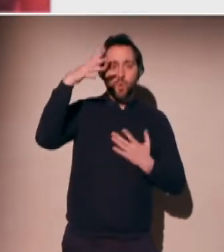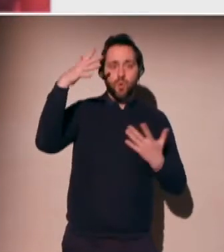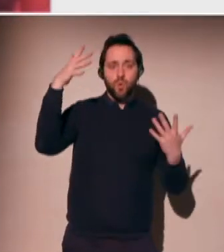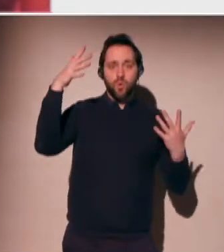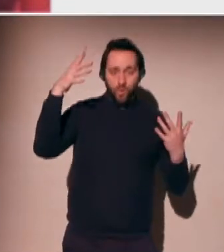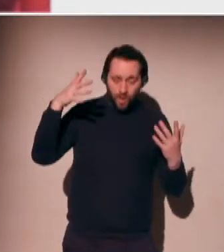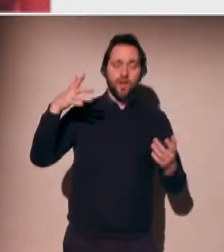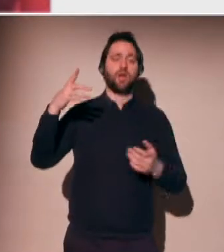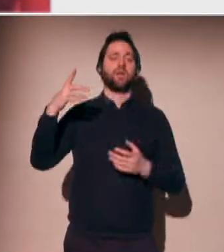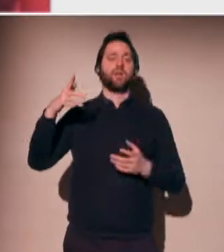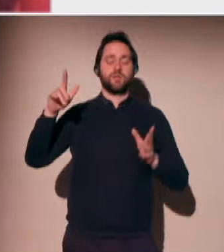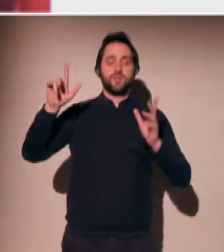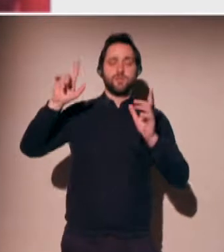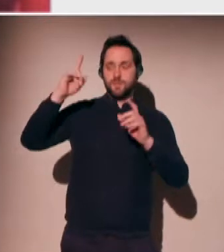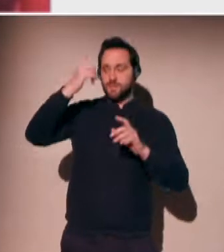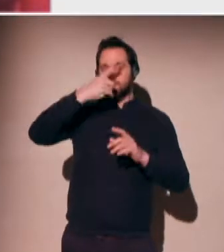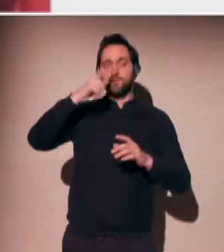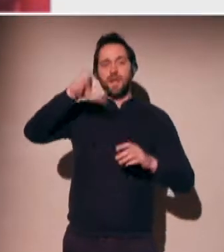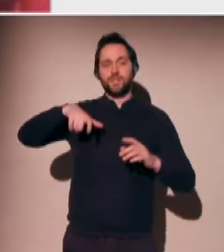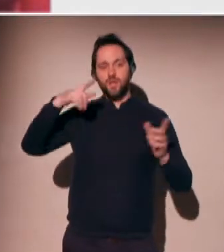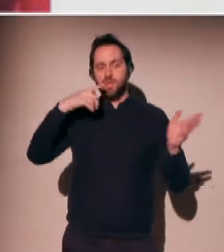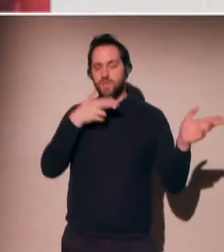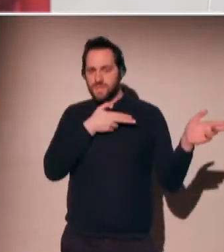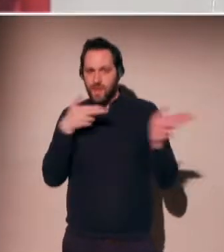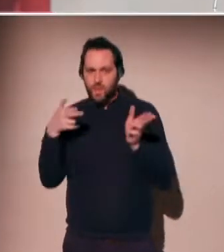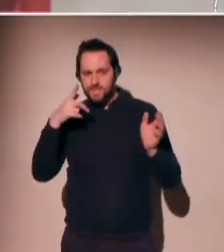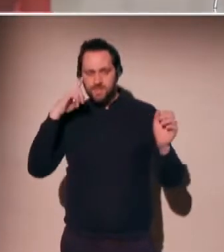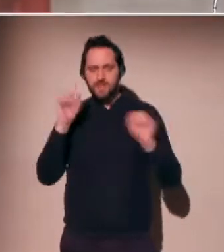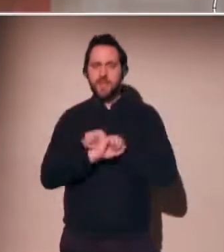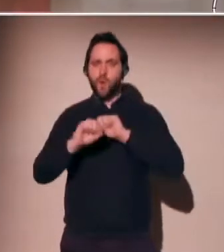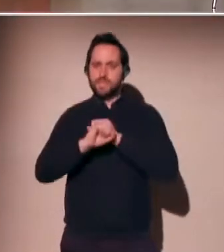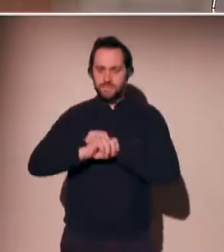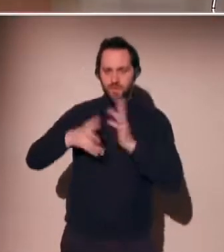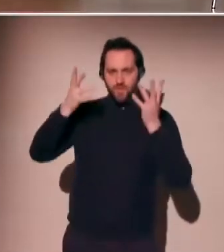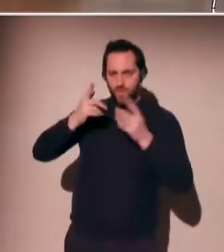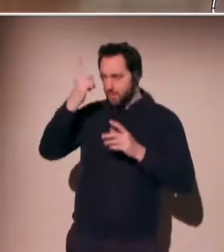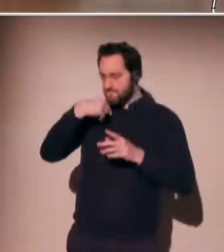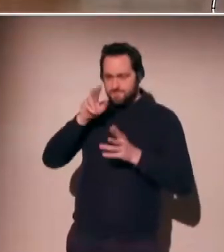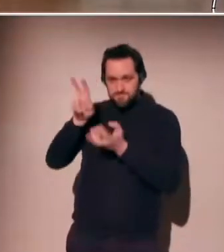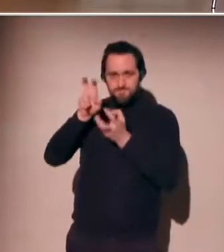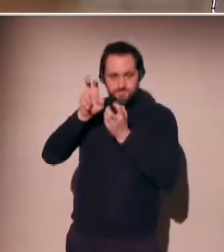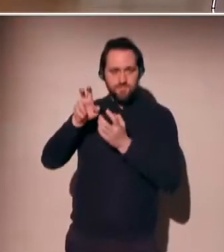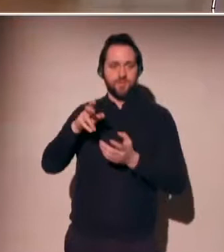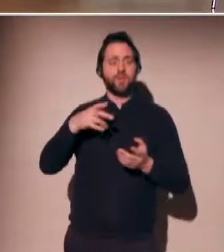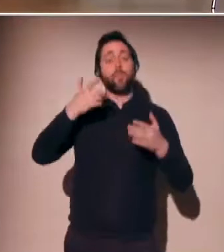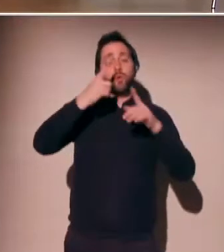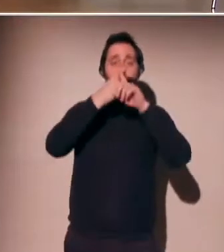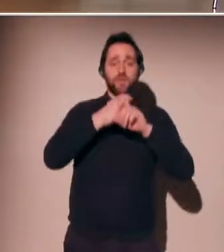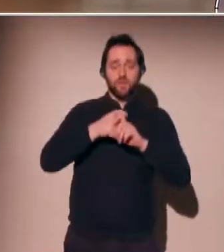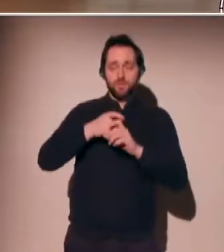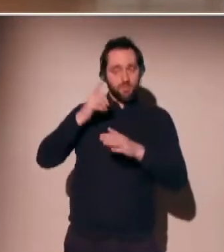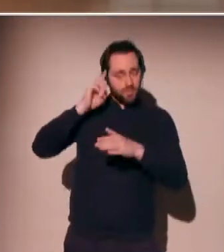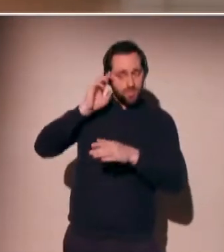vraiment de passer au radar toutes les demandes des réfugiés pour essayer d'identifier les terrorismes. En